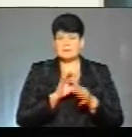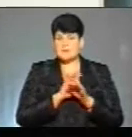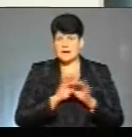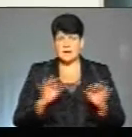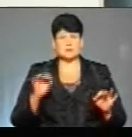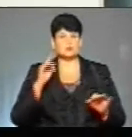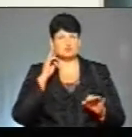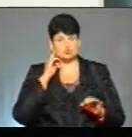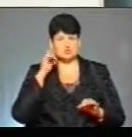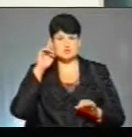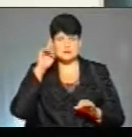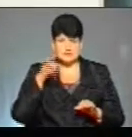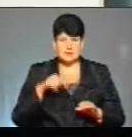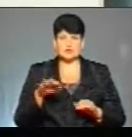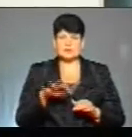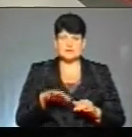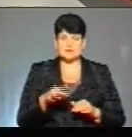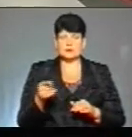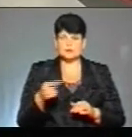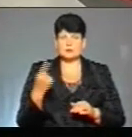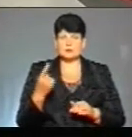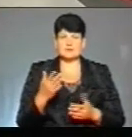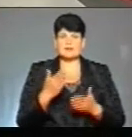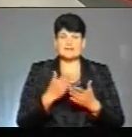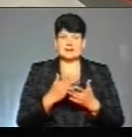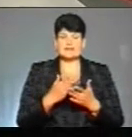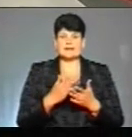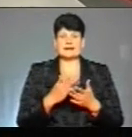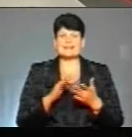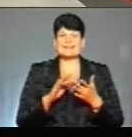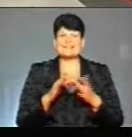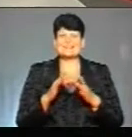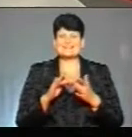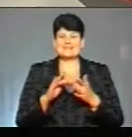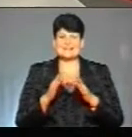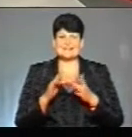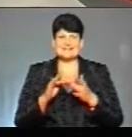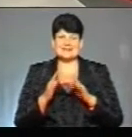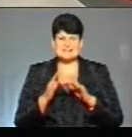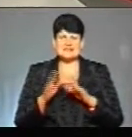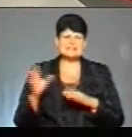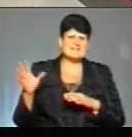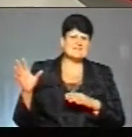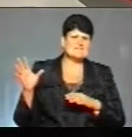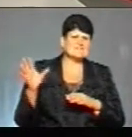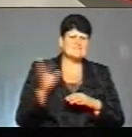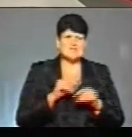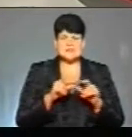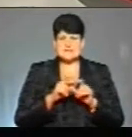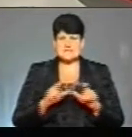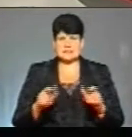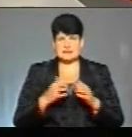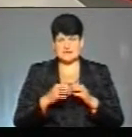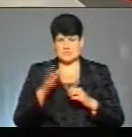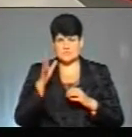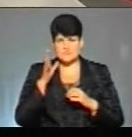і знають, що на території Тернопільської області проходить інтернетизація усіх закладів загальносередньої освіти. Разом з тим,